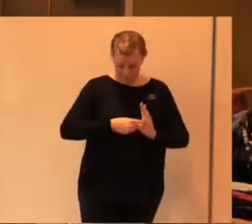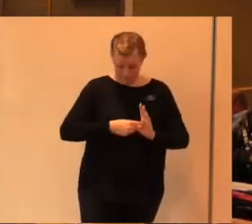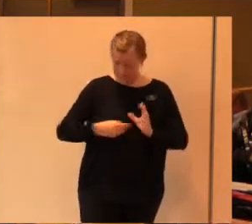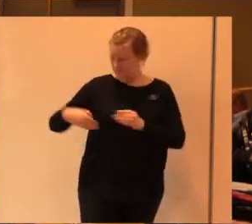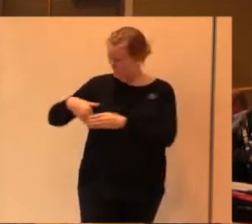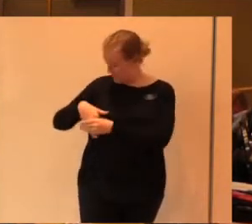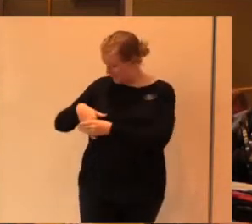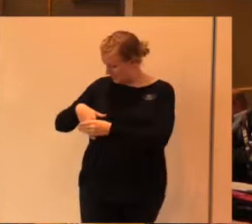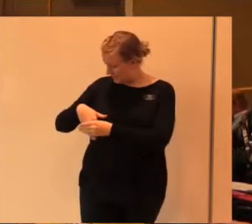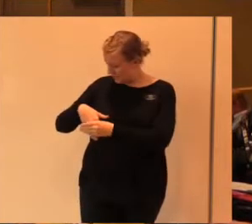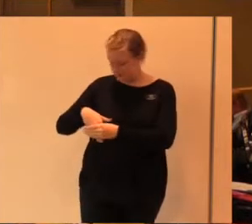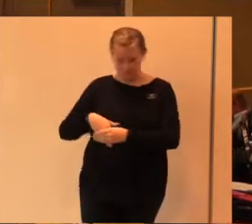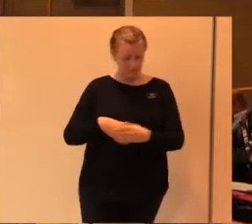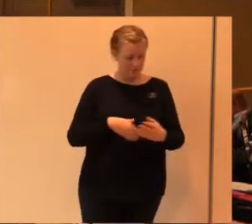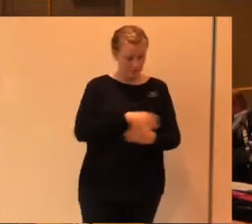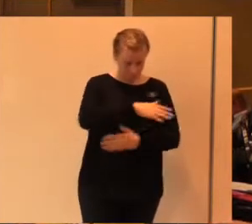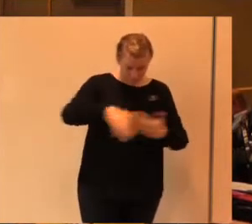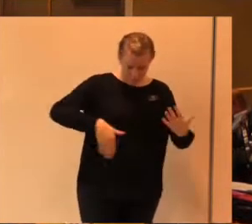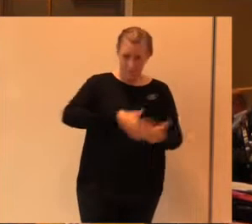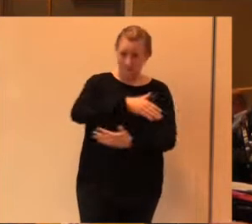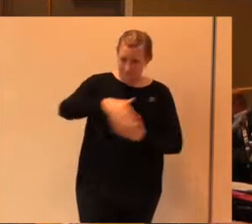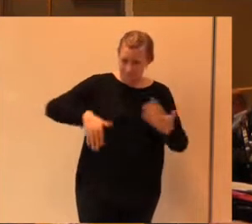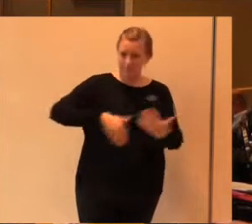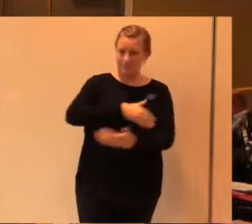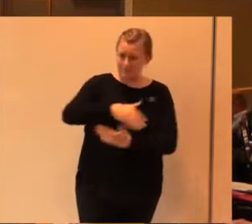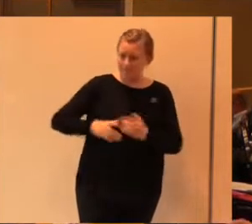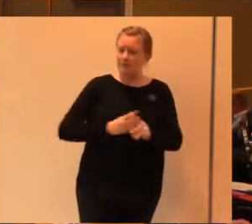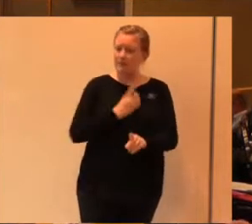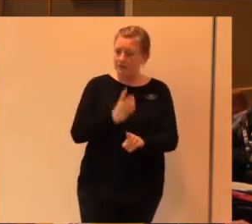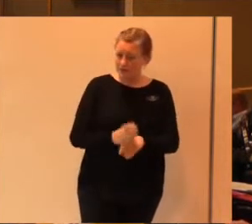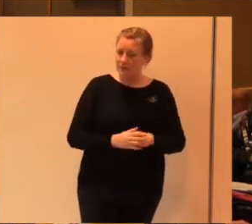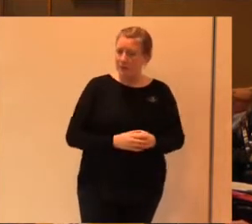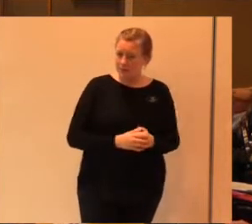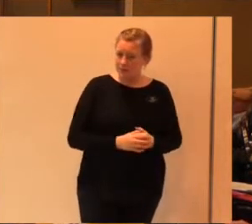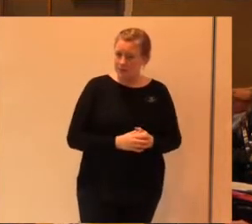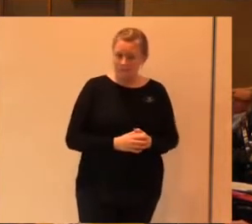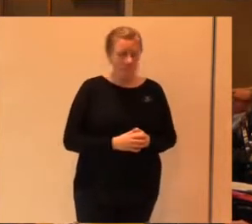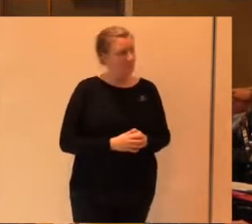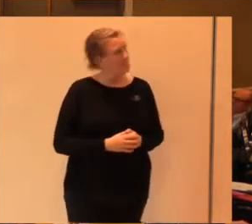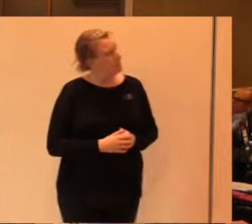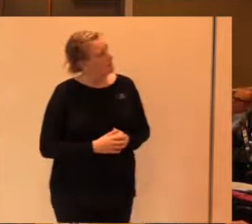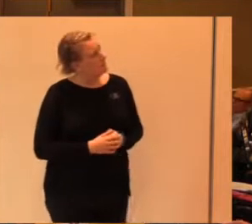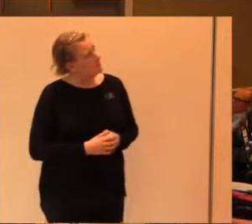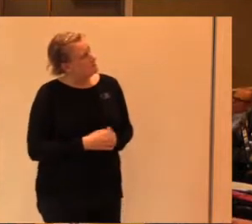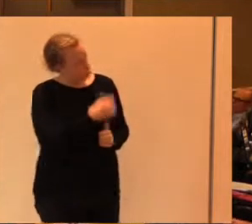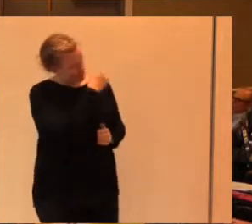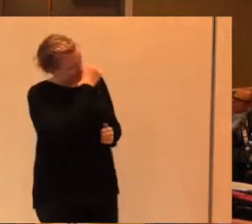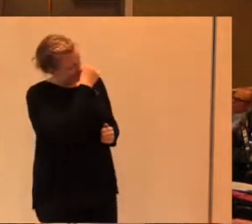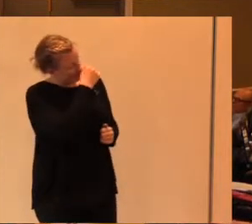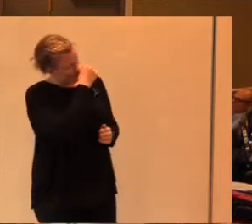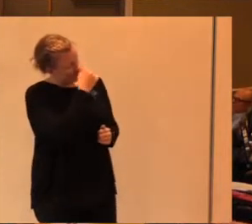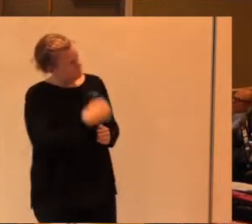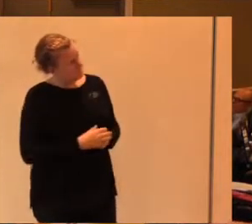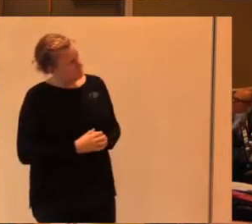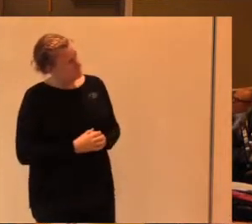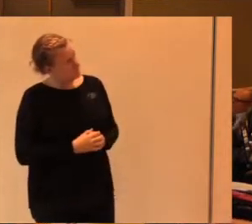med människan, man slutar med människan och så vidare. Sen tycker jag det här är lite kul. Alltså om man, för då får man